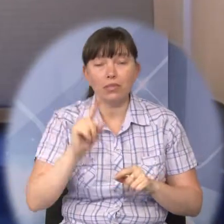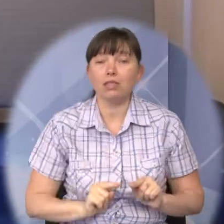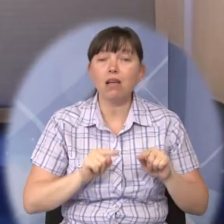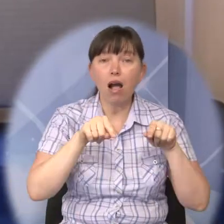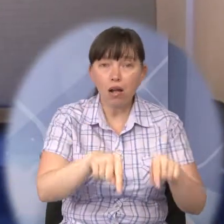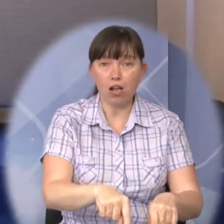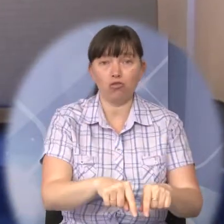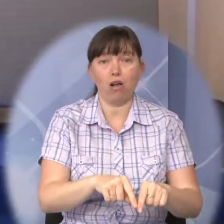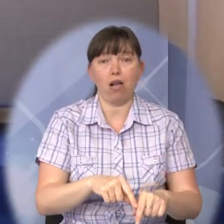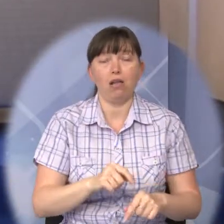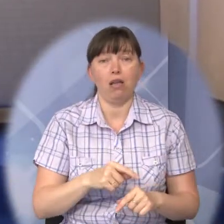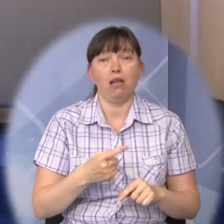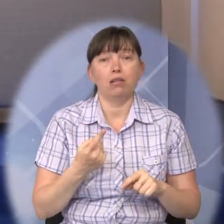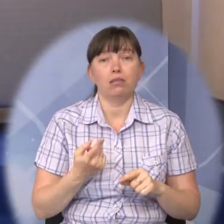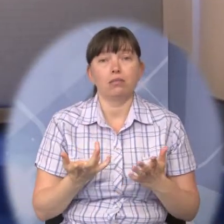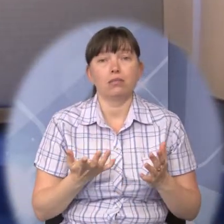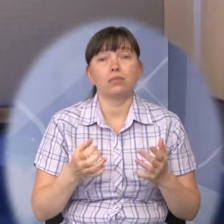ori potențialul